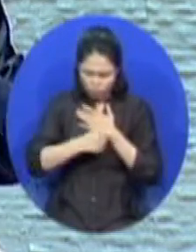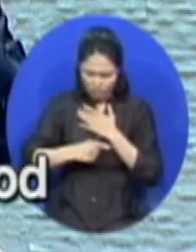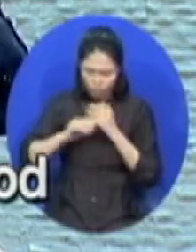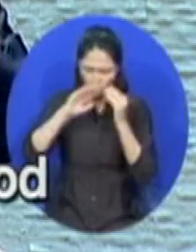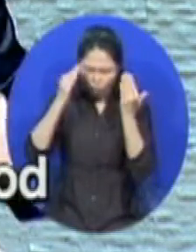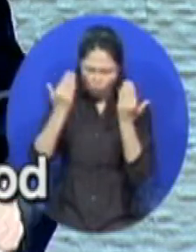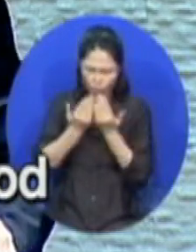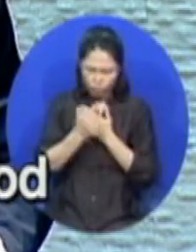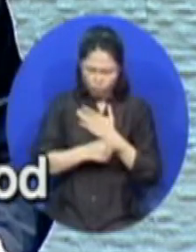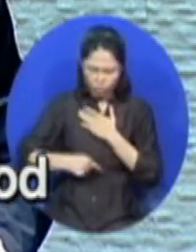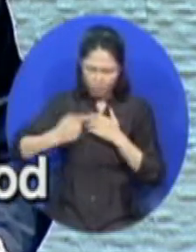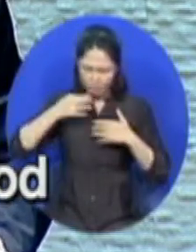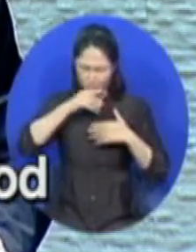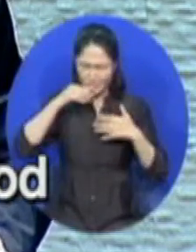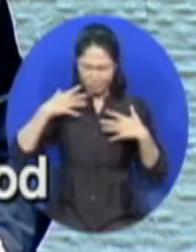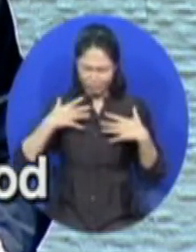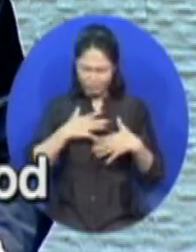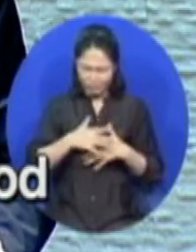앞에서 했다